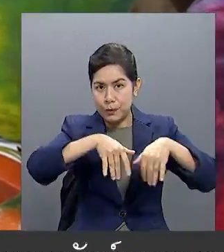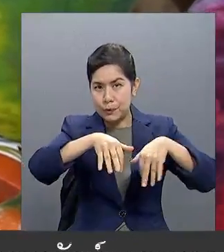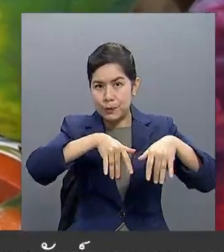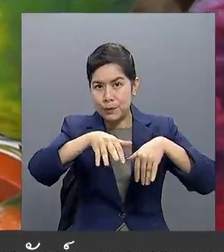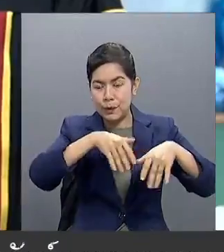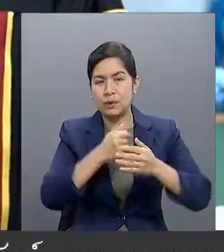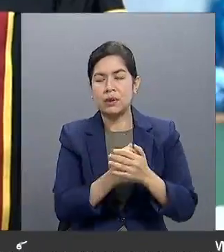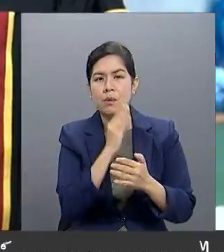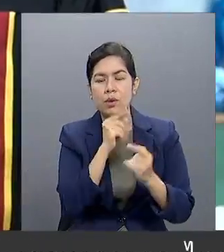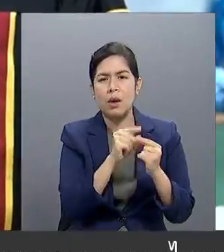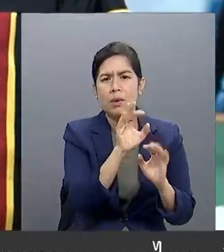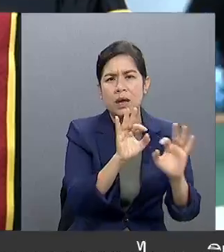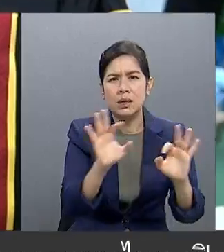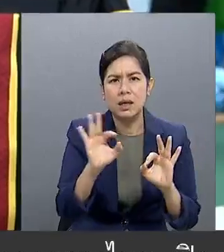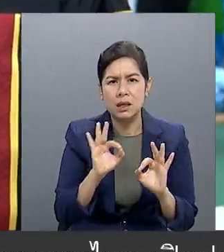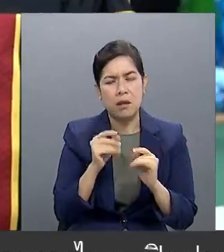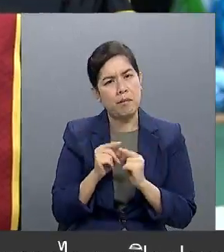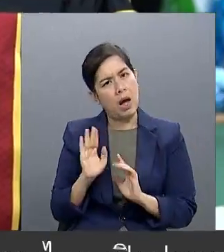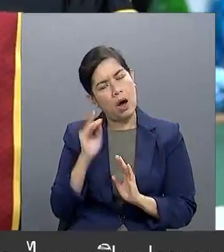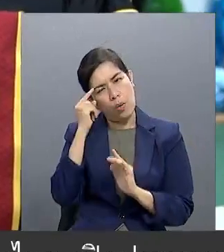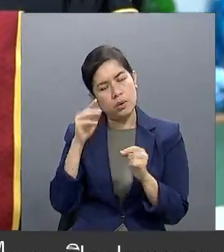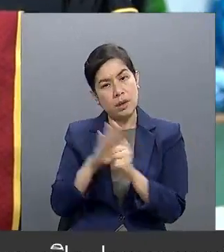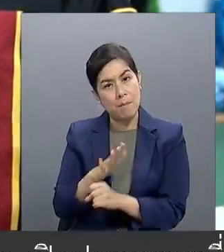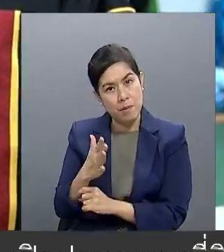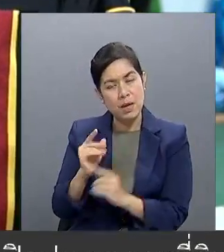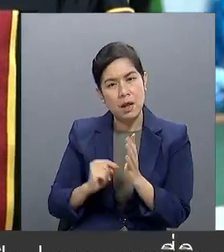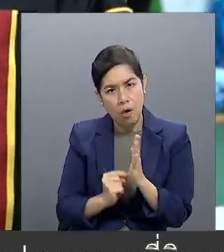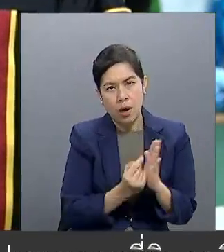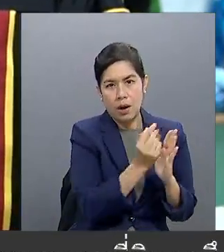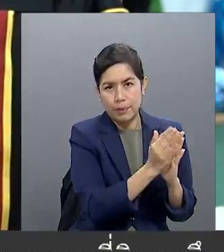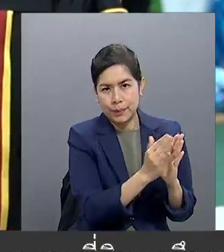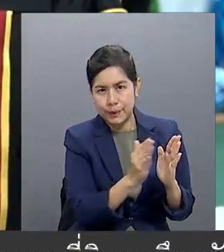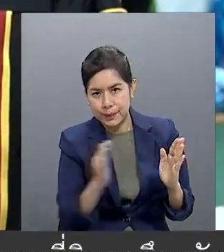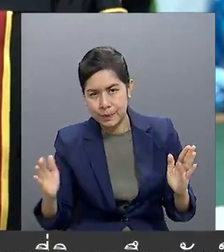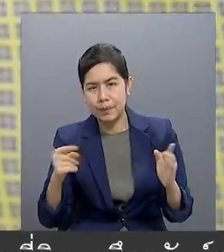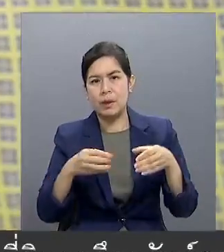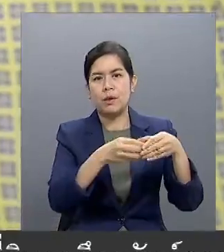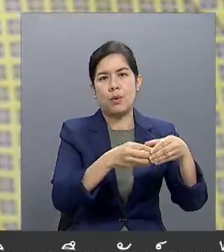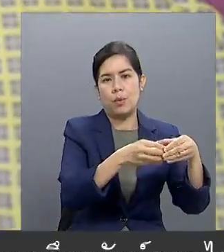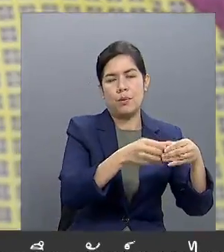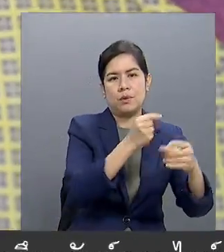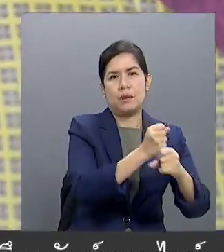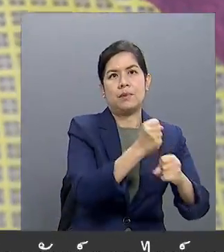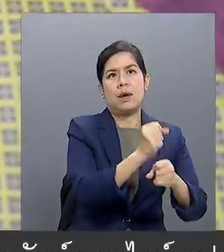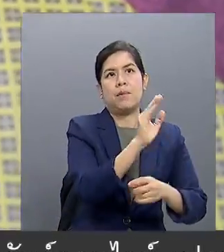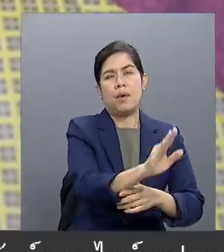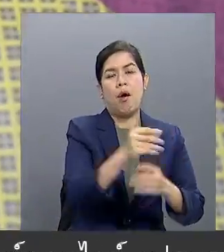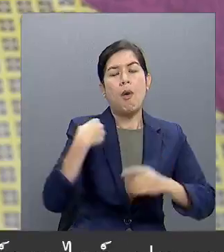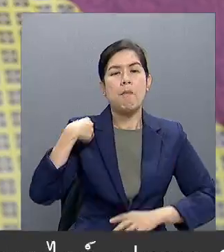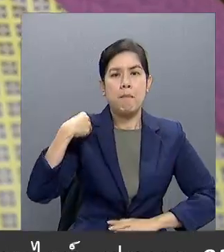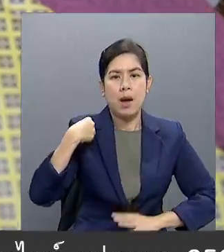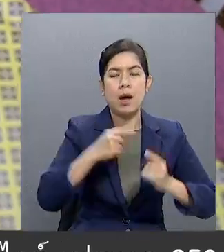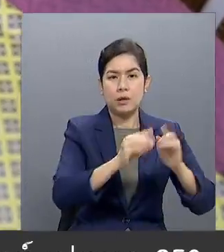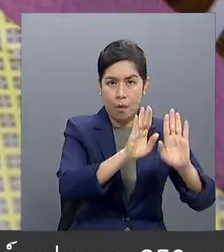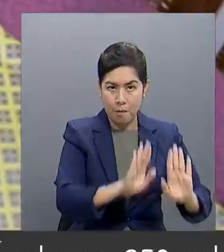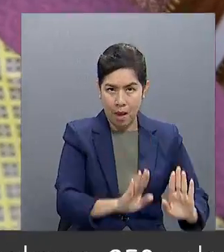บก็เลยทำทั้งต้นน้ำนะคะต้นน้ำจะเป็นกลุ่มที่พัฒนาคุณภาพของผ้าให้ตรงกับความต้องการของชุม